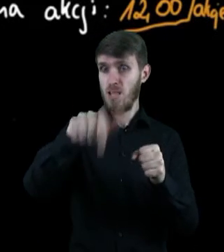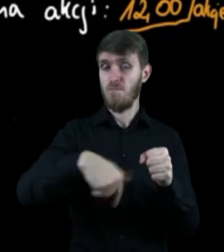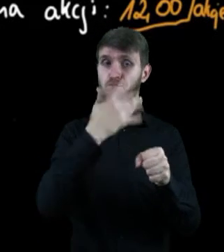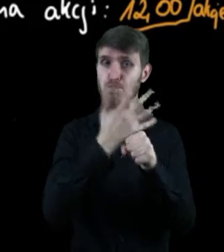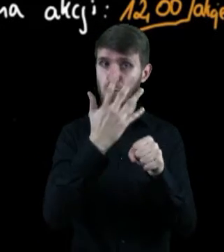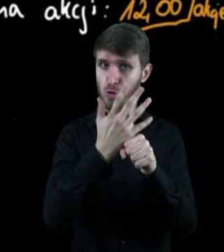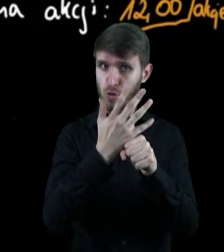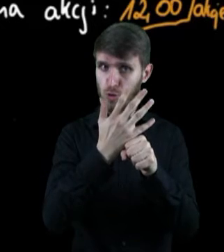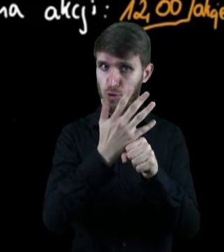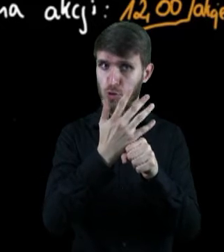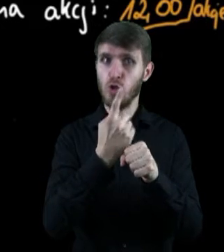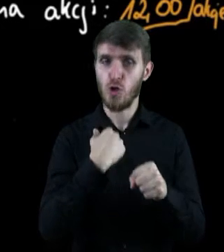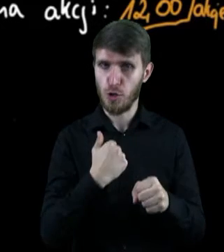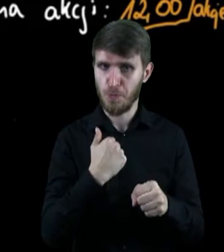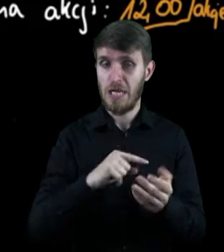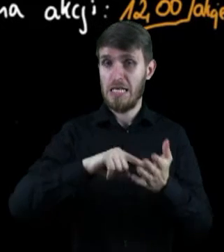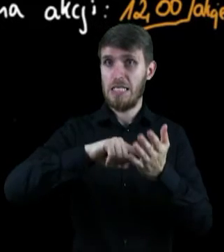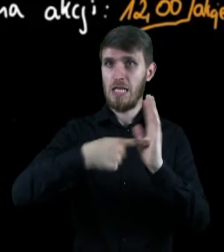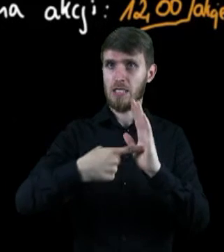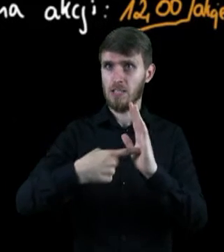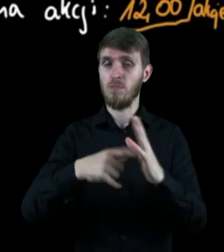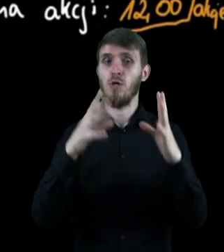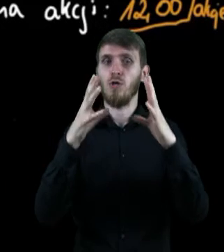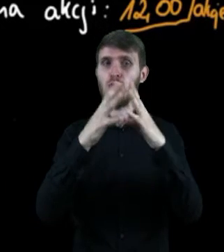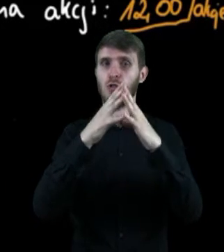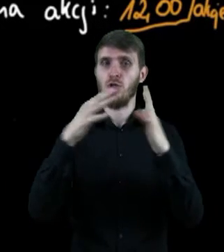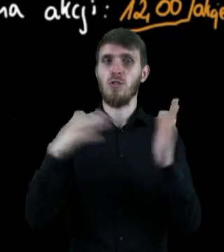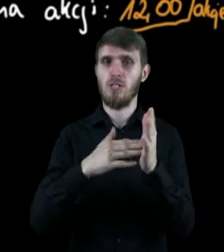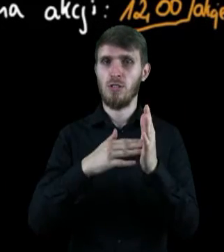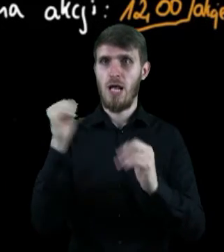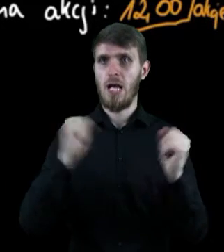razy 10 tysięcy